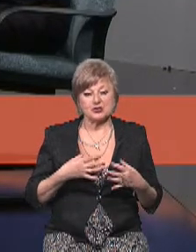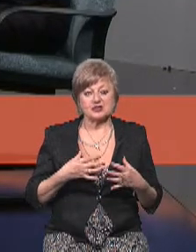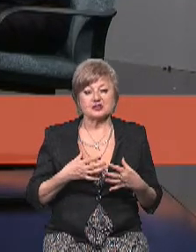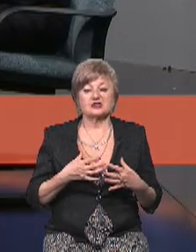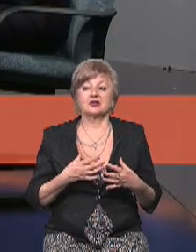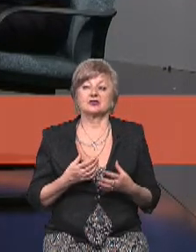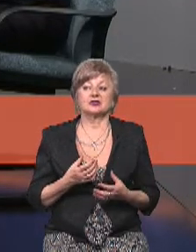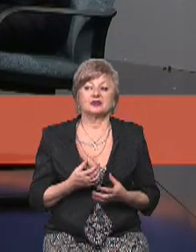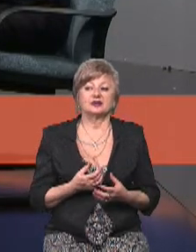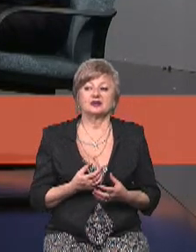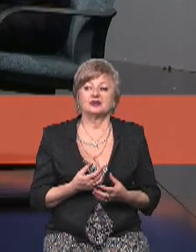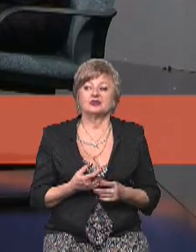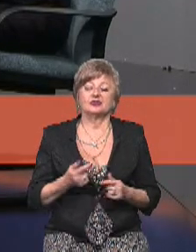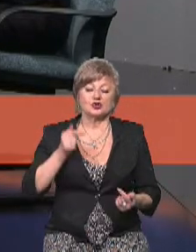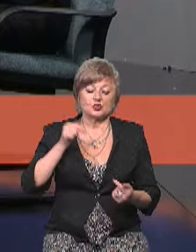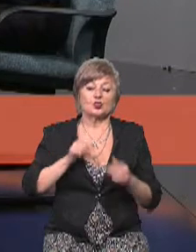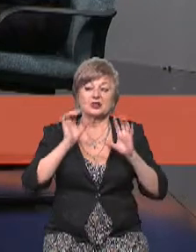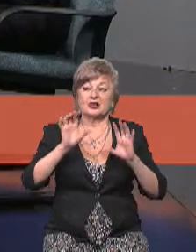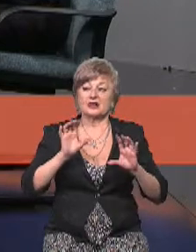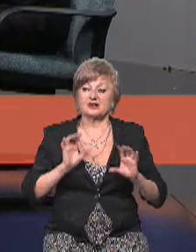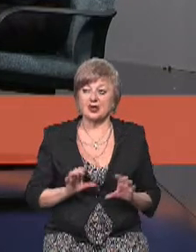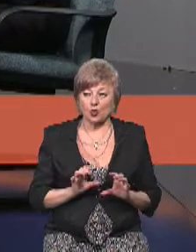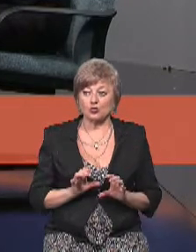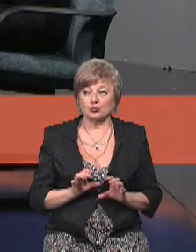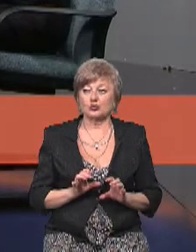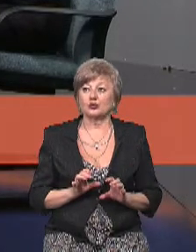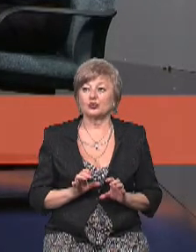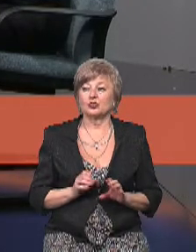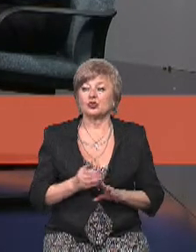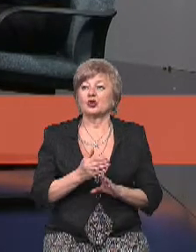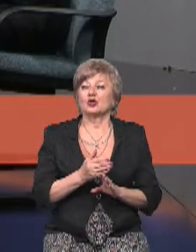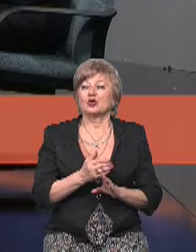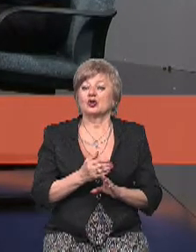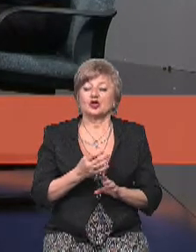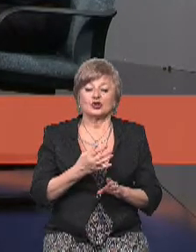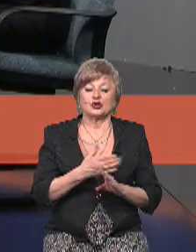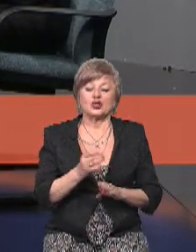внес згідно закону 2612 частину четверту